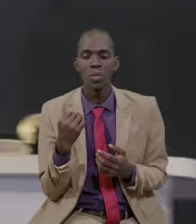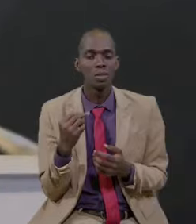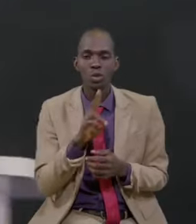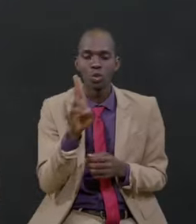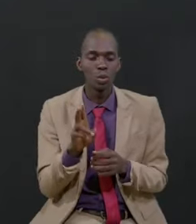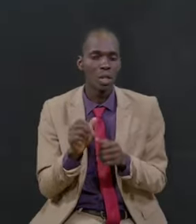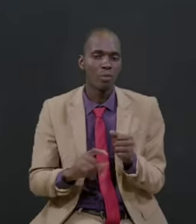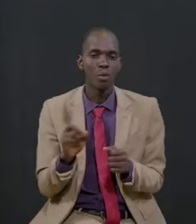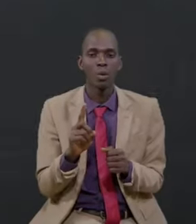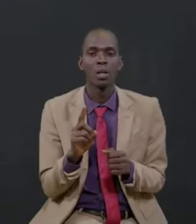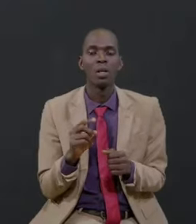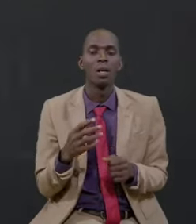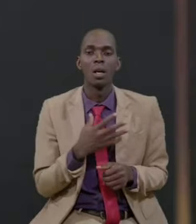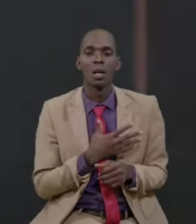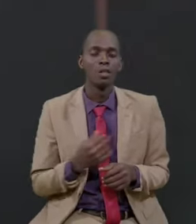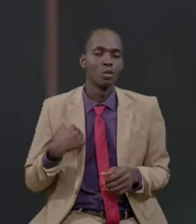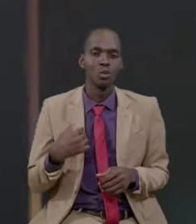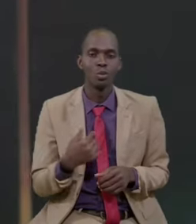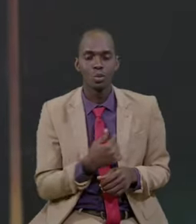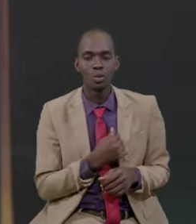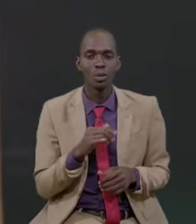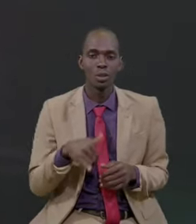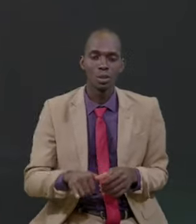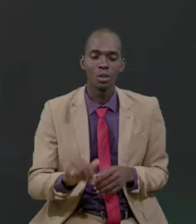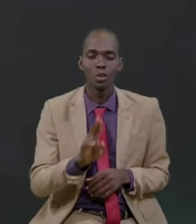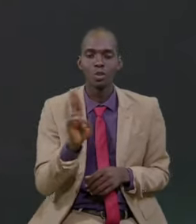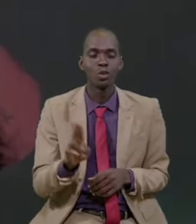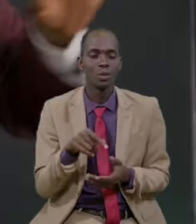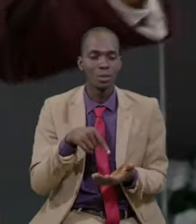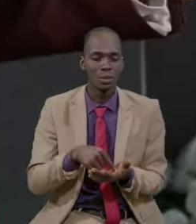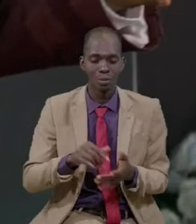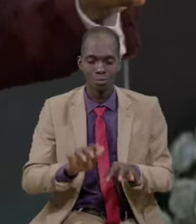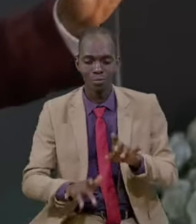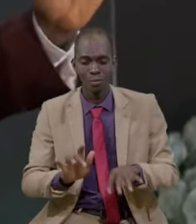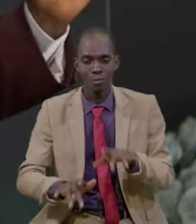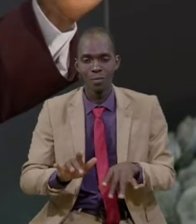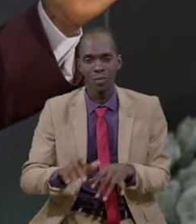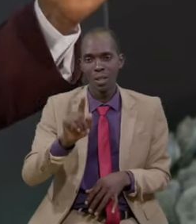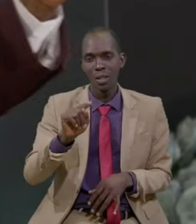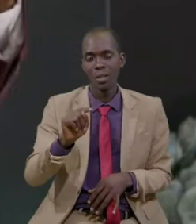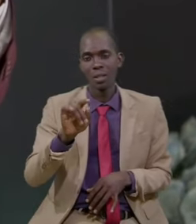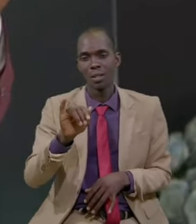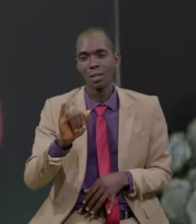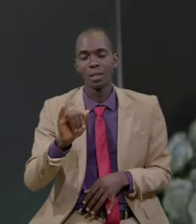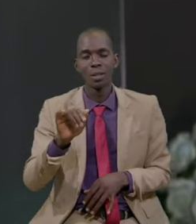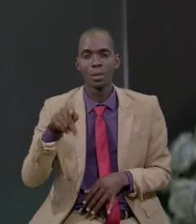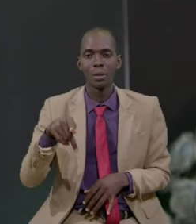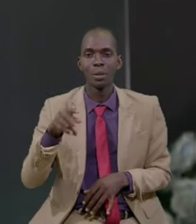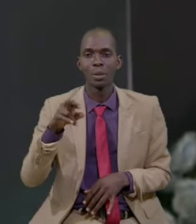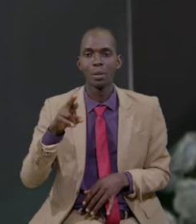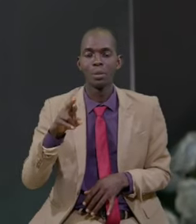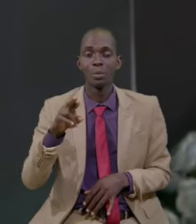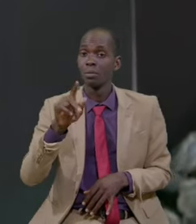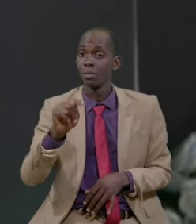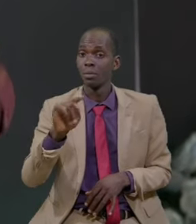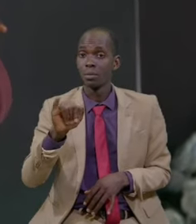avait de valeur partout. On avait la machine à taper manuelle. Il y avait un monsieur qui nous